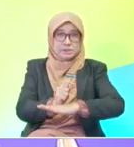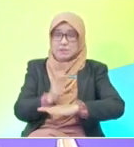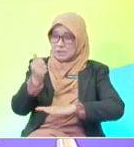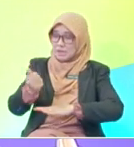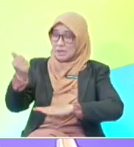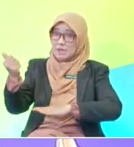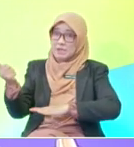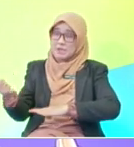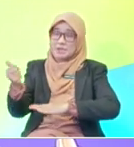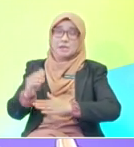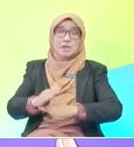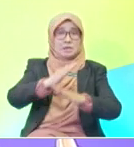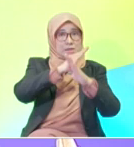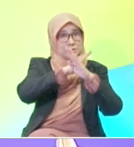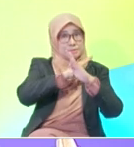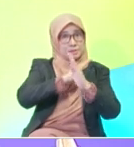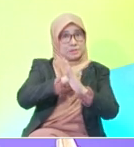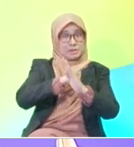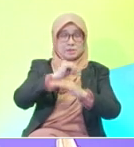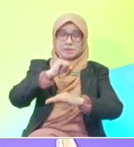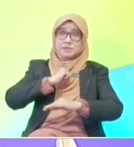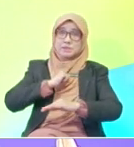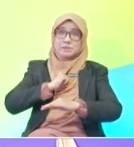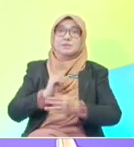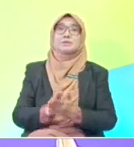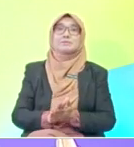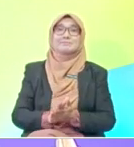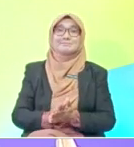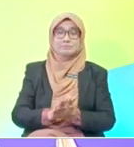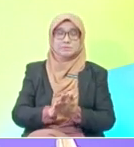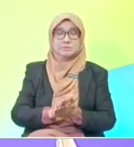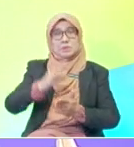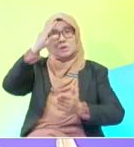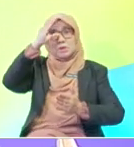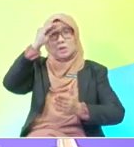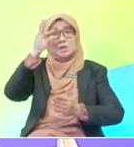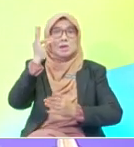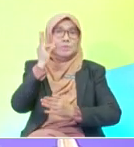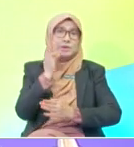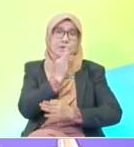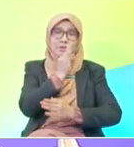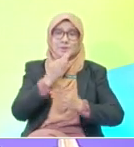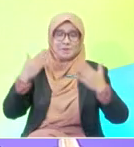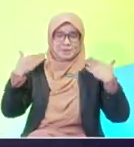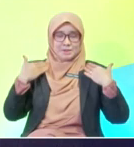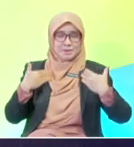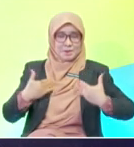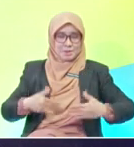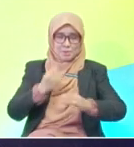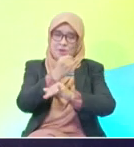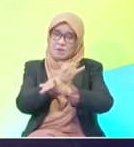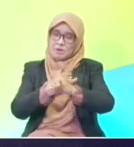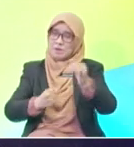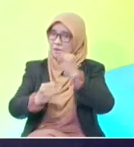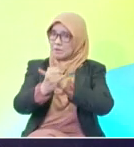pertahanan diri. Okey, kalau kita tengok Abang Fizi kita hari ini berpakaian lengkap, baju Melayu, kain